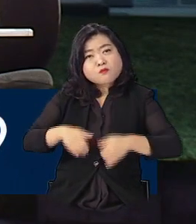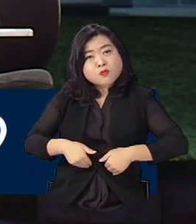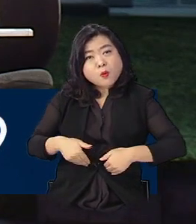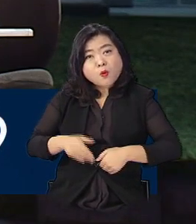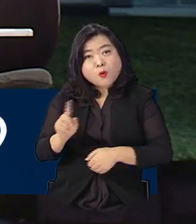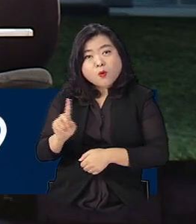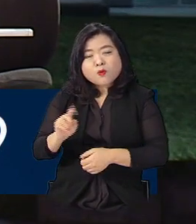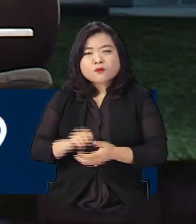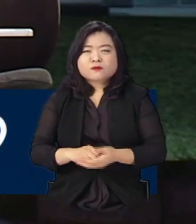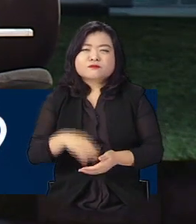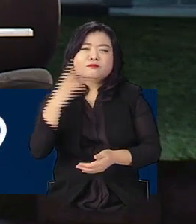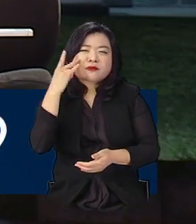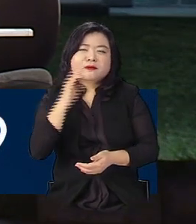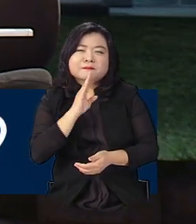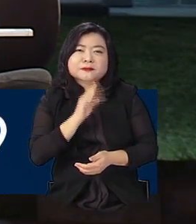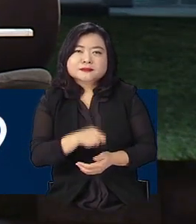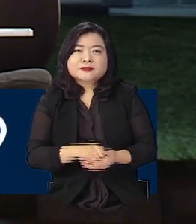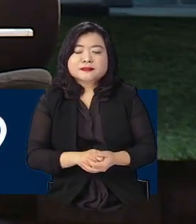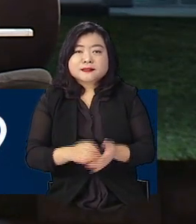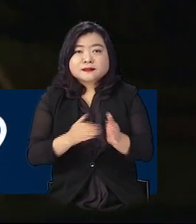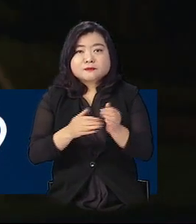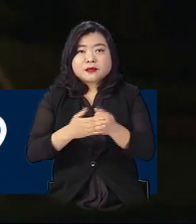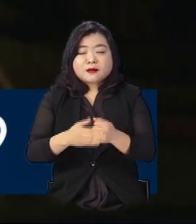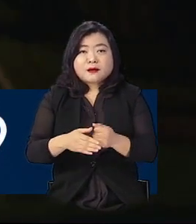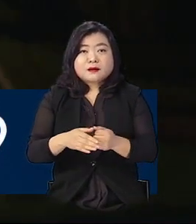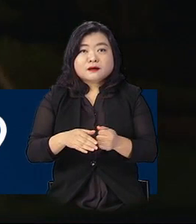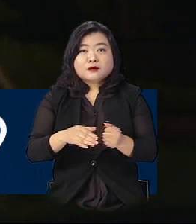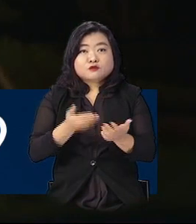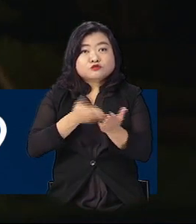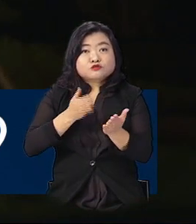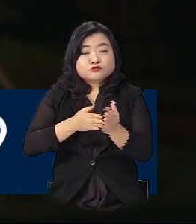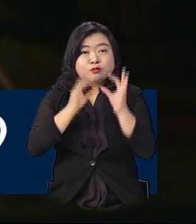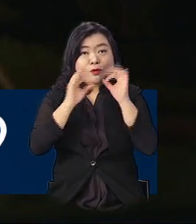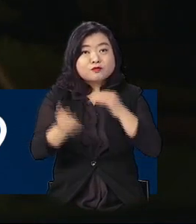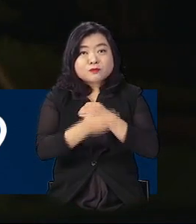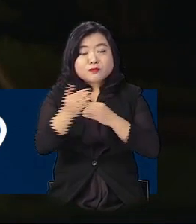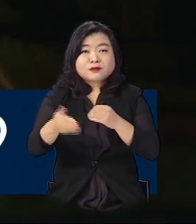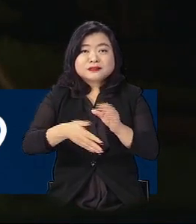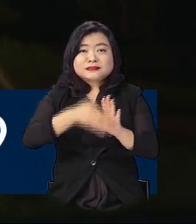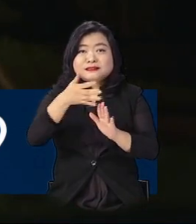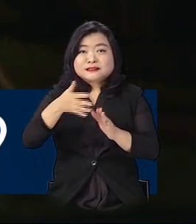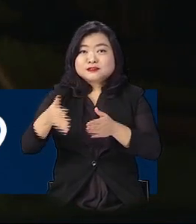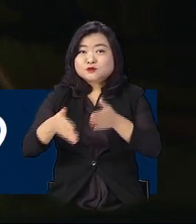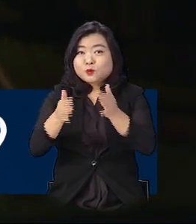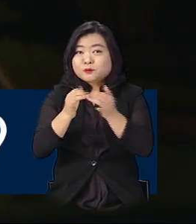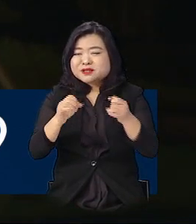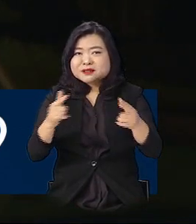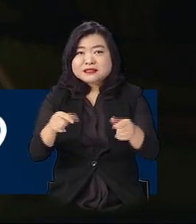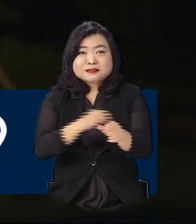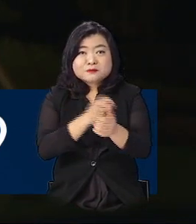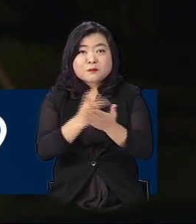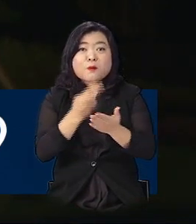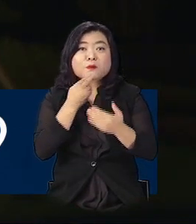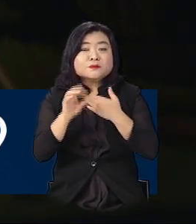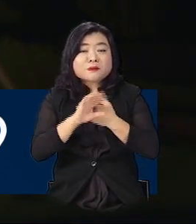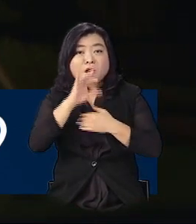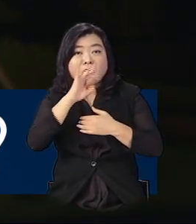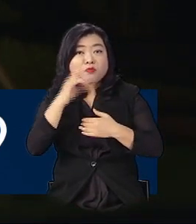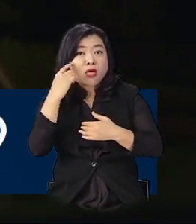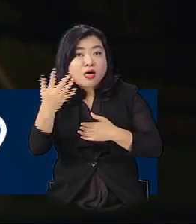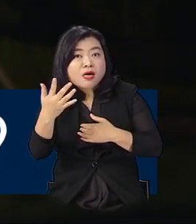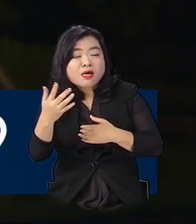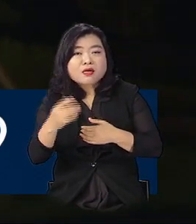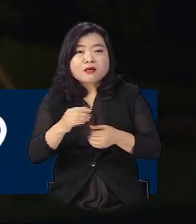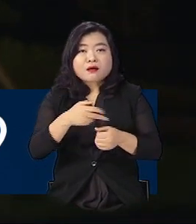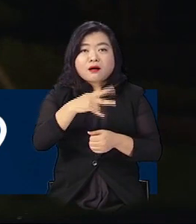않겠습니까? 그래서 이 방송을 듣는 시도민들께서 특별법 없으면 공항 못 하느냐, 가덕도는 특별법을 가는데